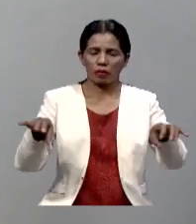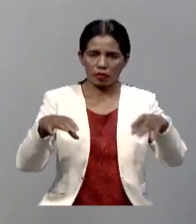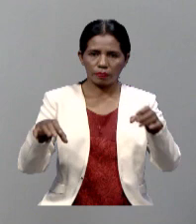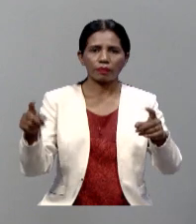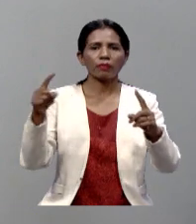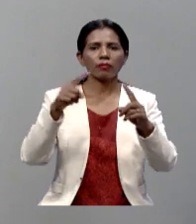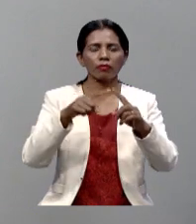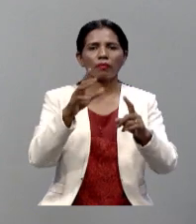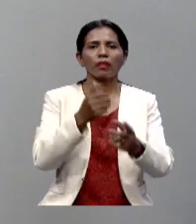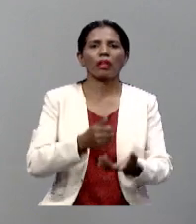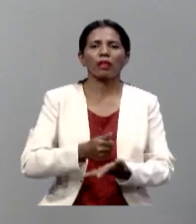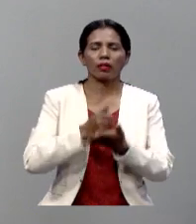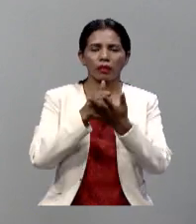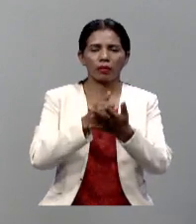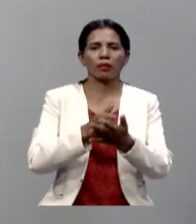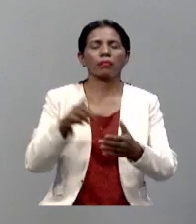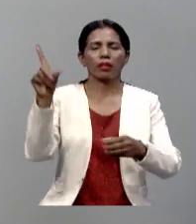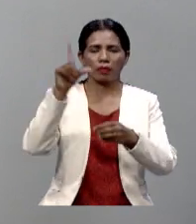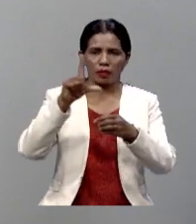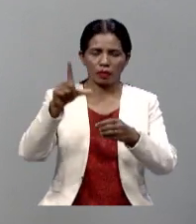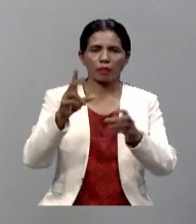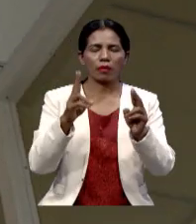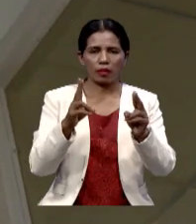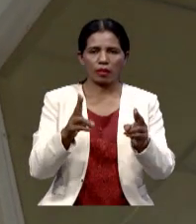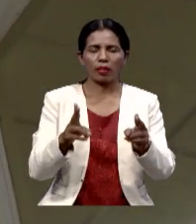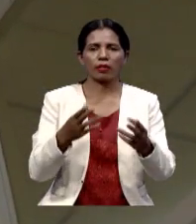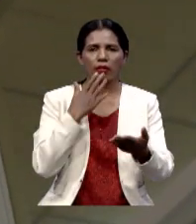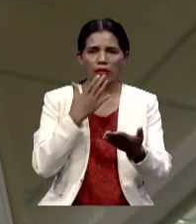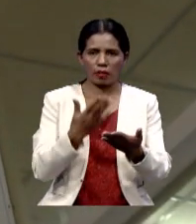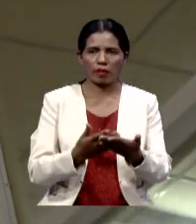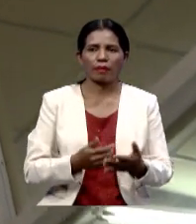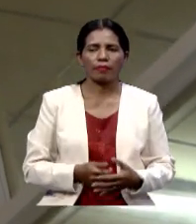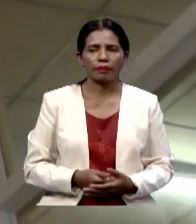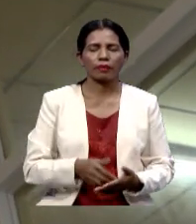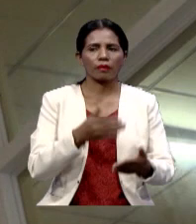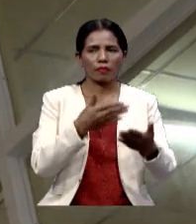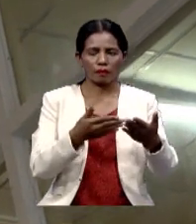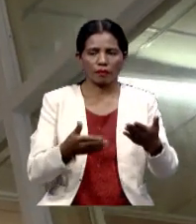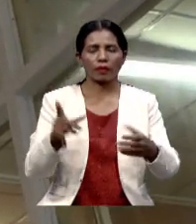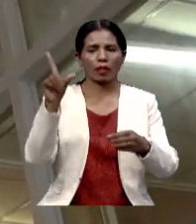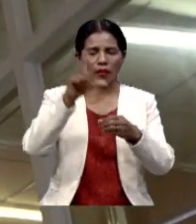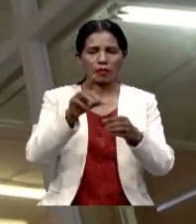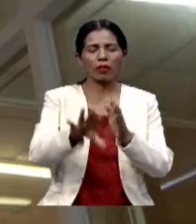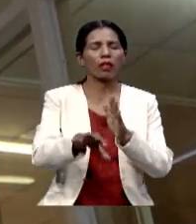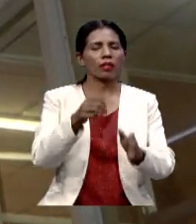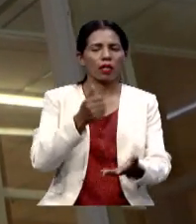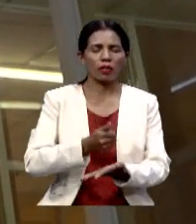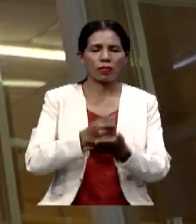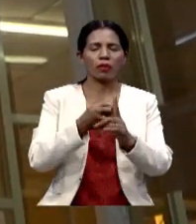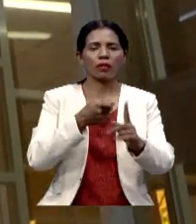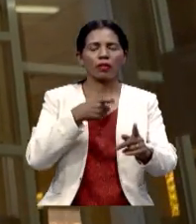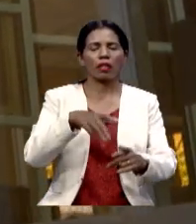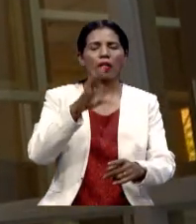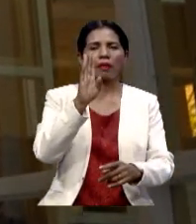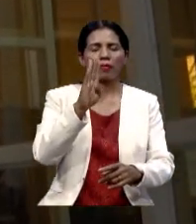ia atenimento ba ia laboratorium bele funcionana daun. Equipamento laboratório NB Maxi Retan apoio Rusi